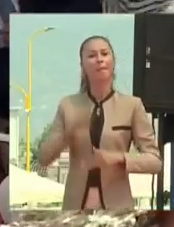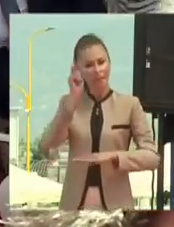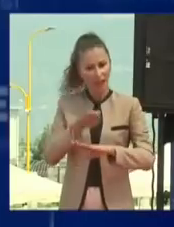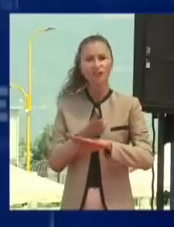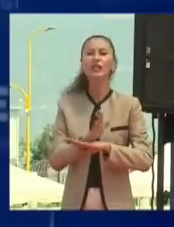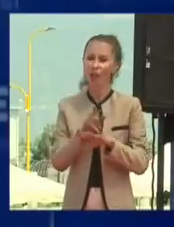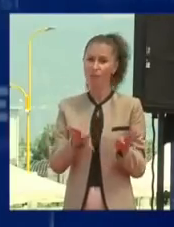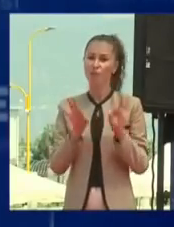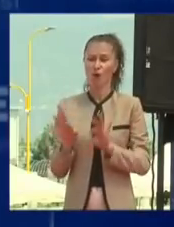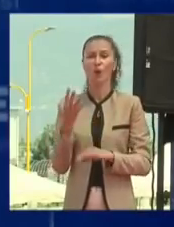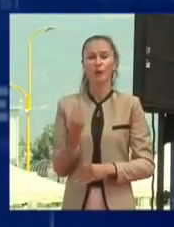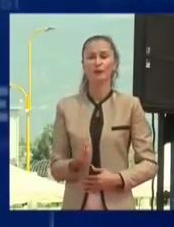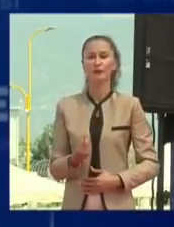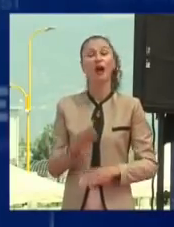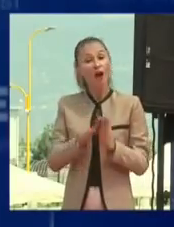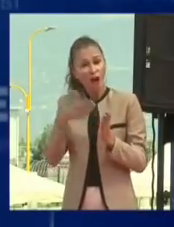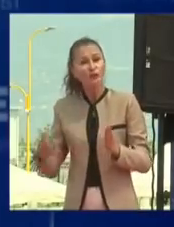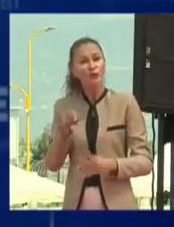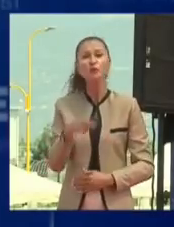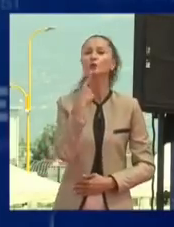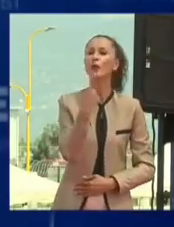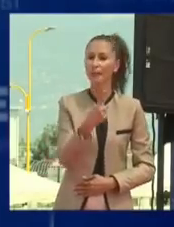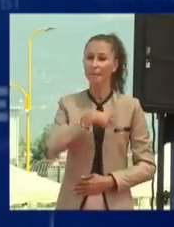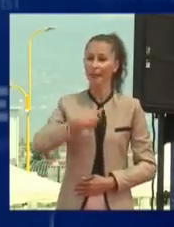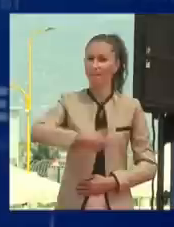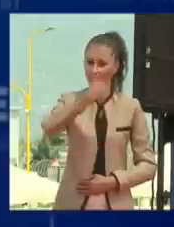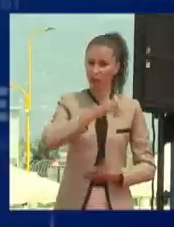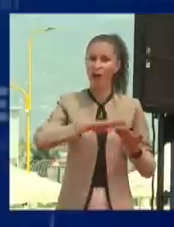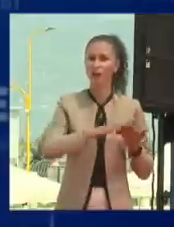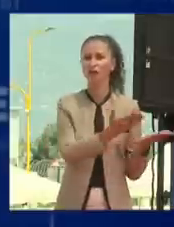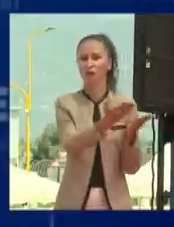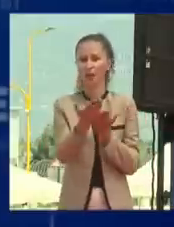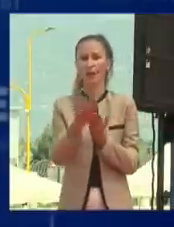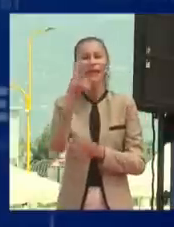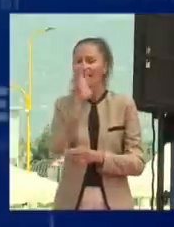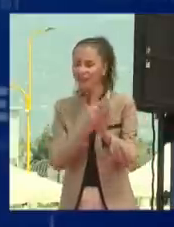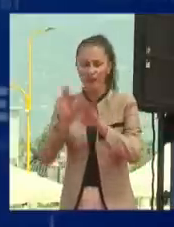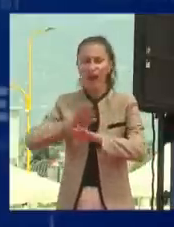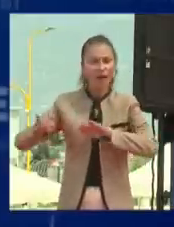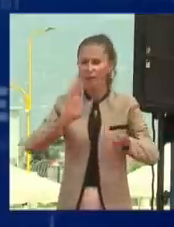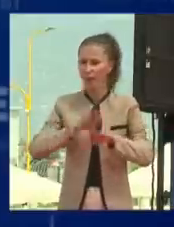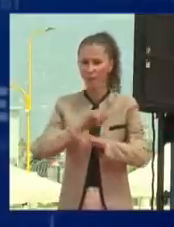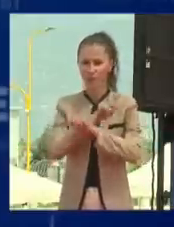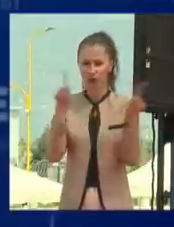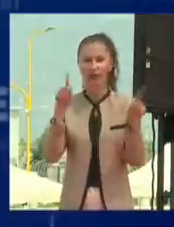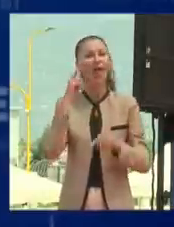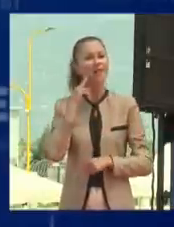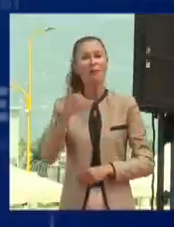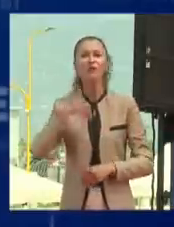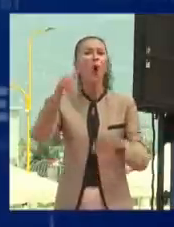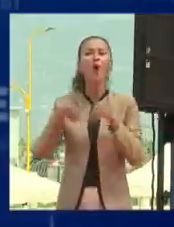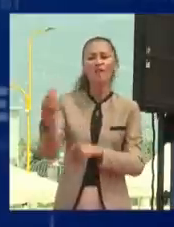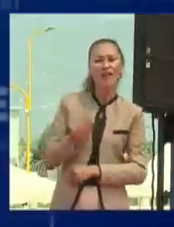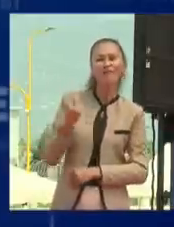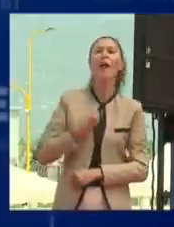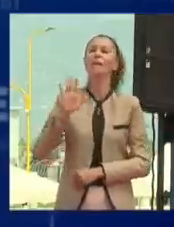Gerçekten de öyle götüreceğiz. Ayrıca şunu söyledim belediye başkanı arkadaşlarıma. Hiçbir ayrım yapmayacaksınız. Efendim bize oy verdi